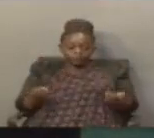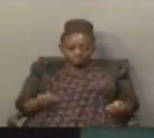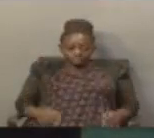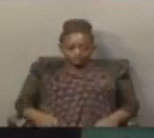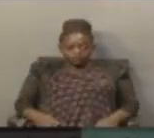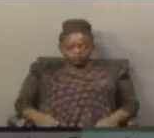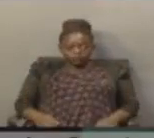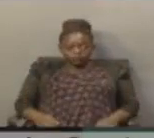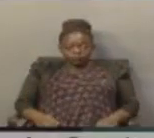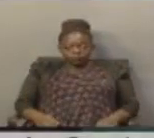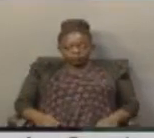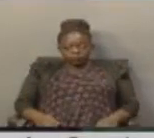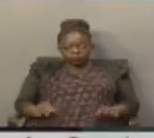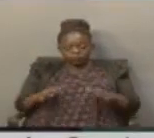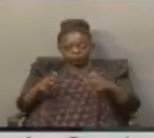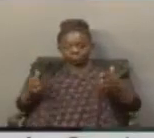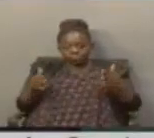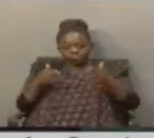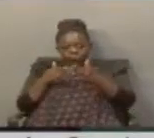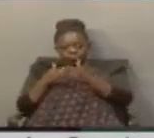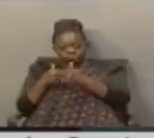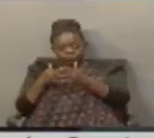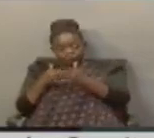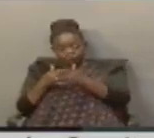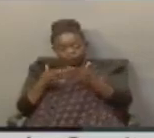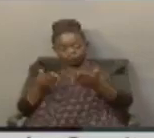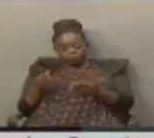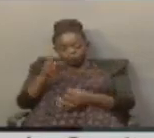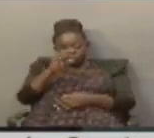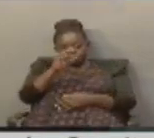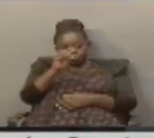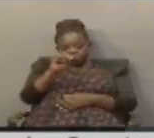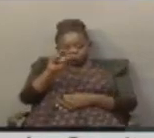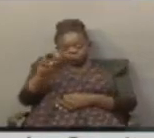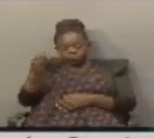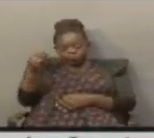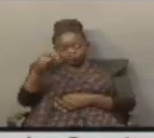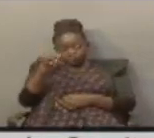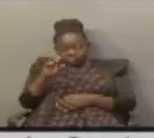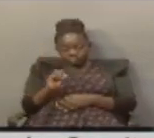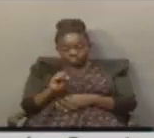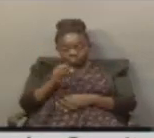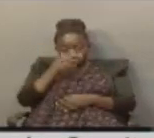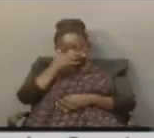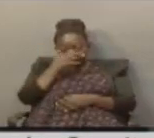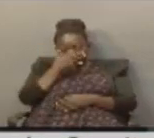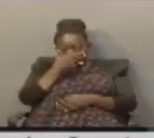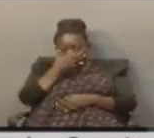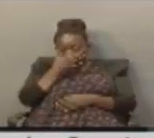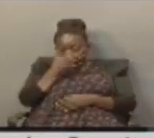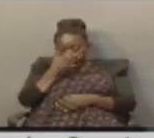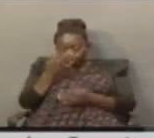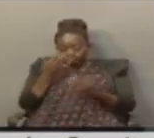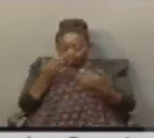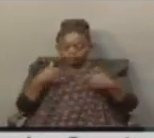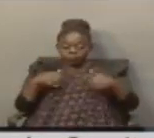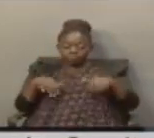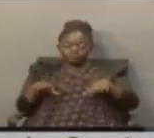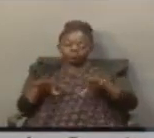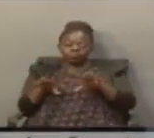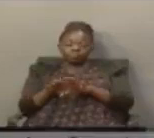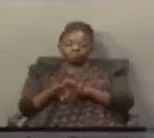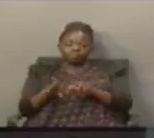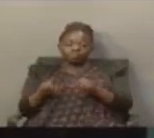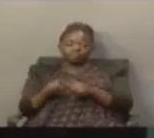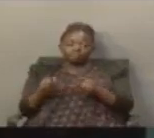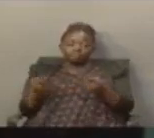whether it is only restricted to cargo as an essential, and